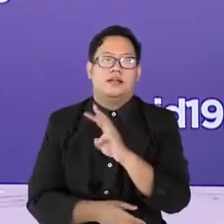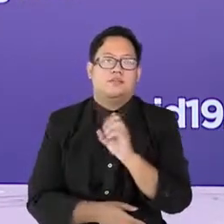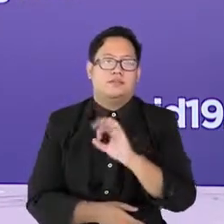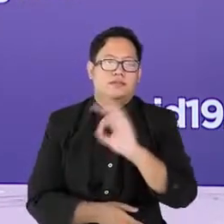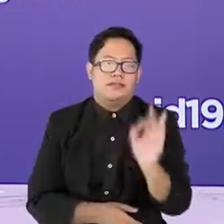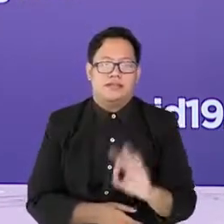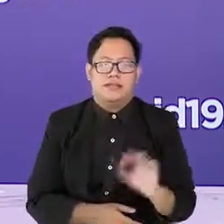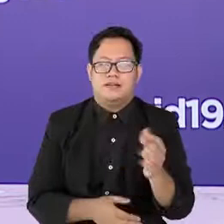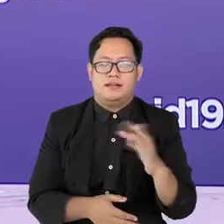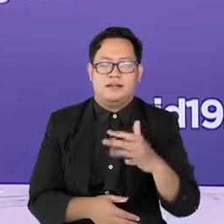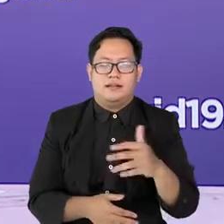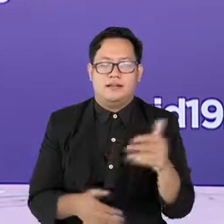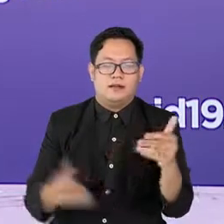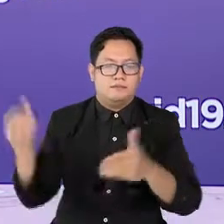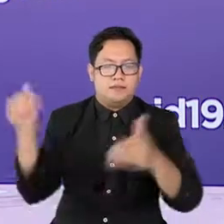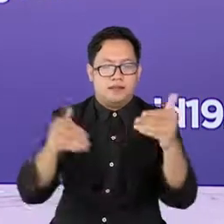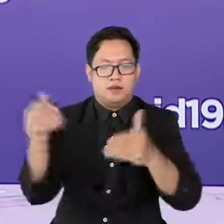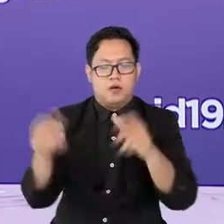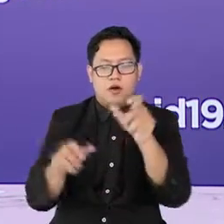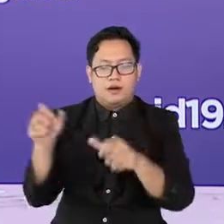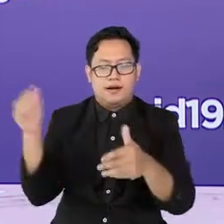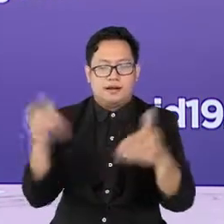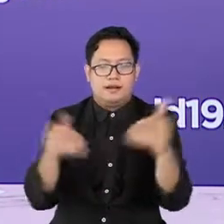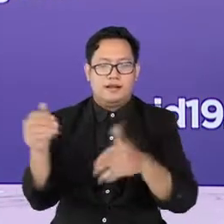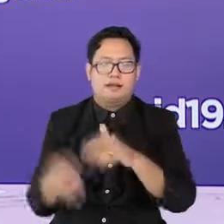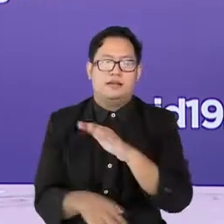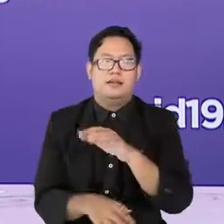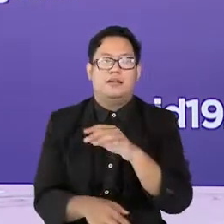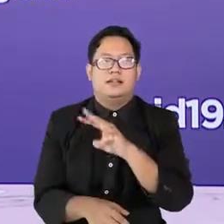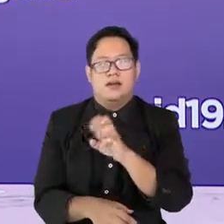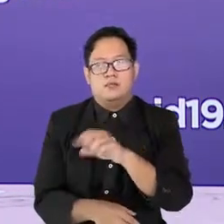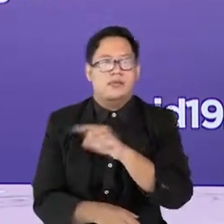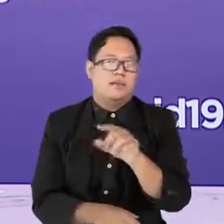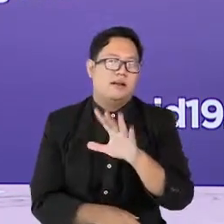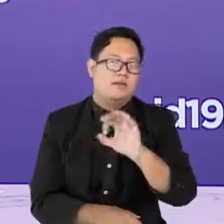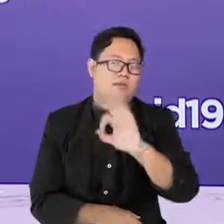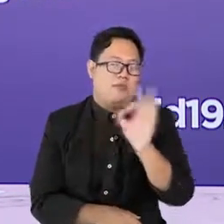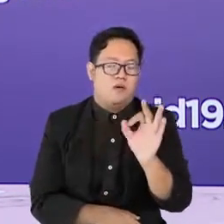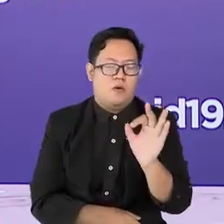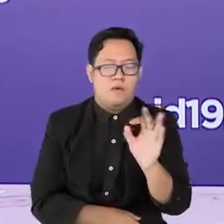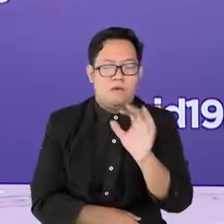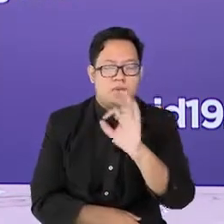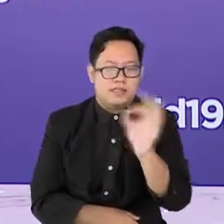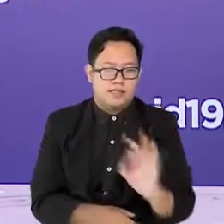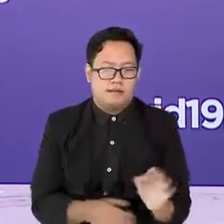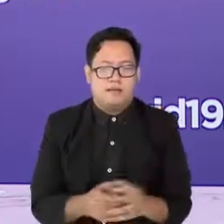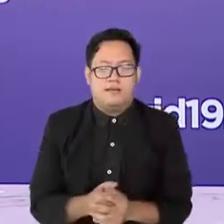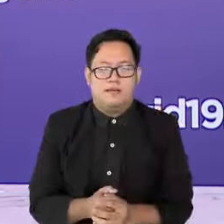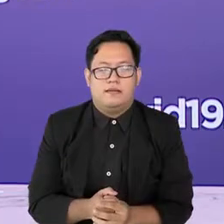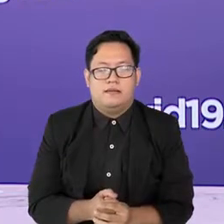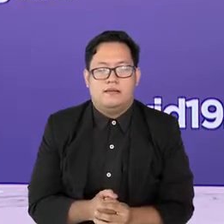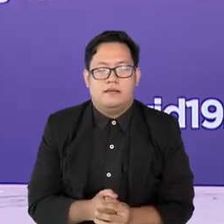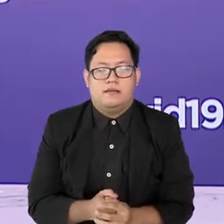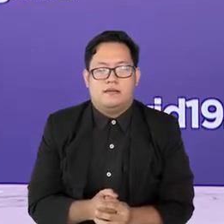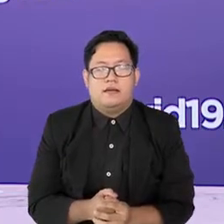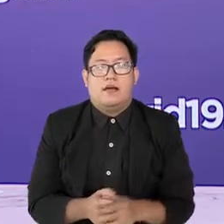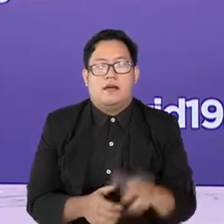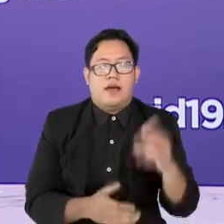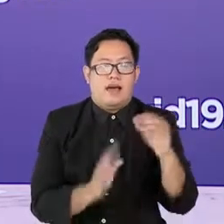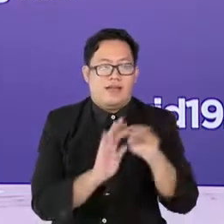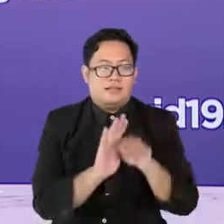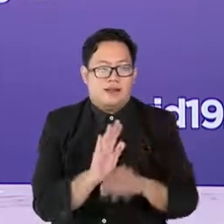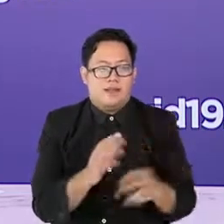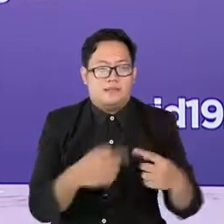50 orang pelaksanaan resepsi pernikahan maksimal 25% sekitar Tigapuluh orang tanpa